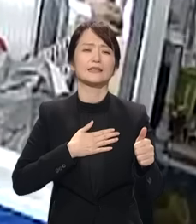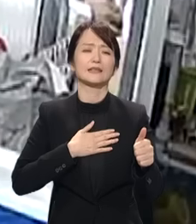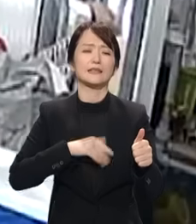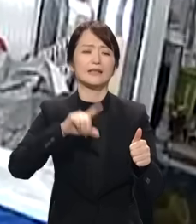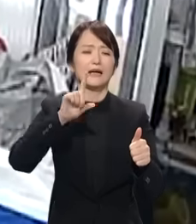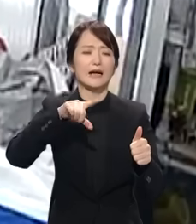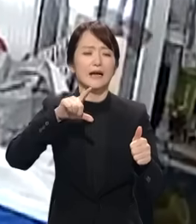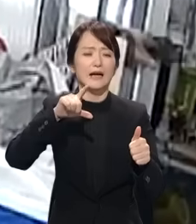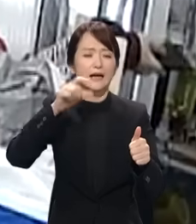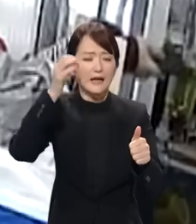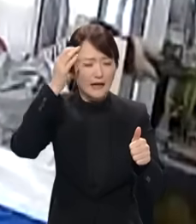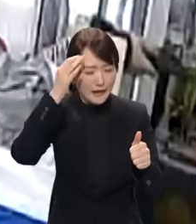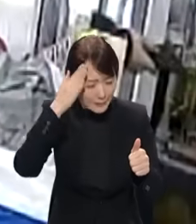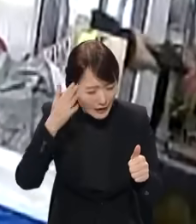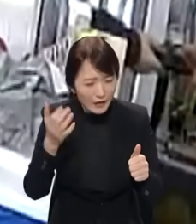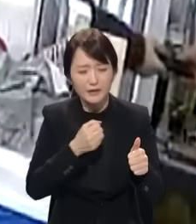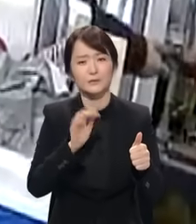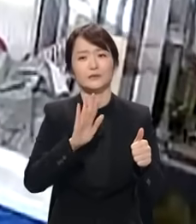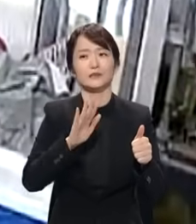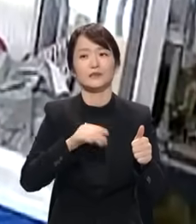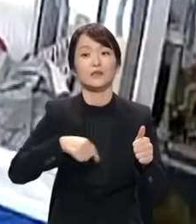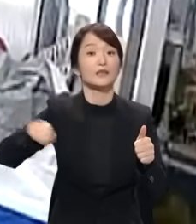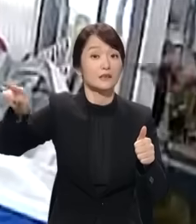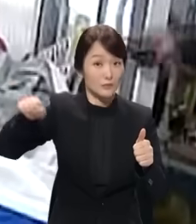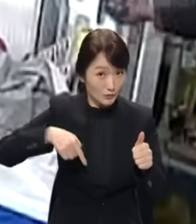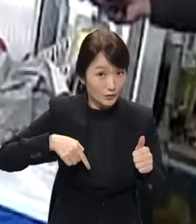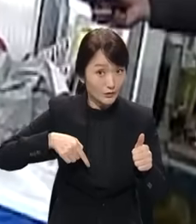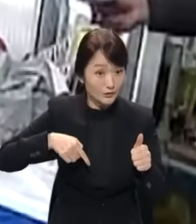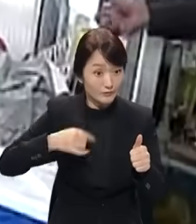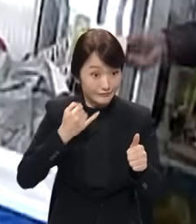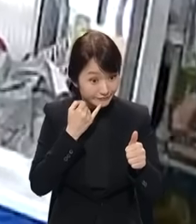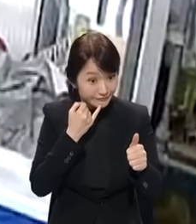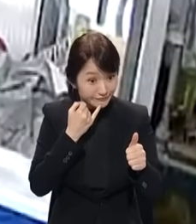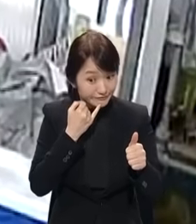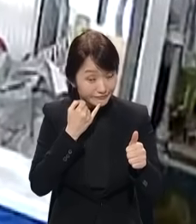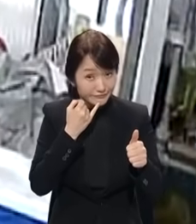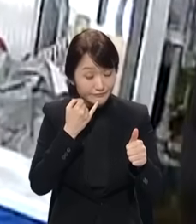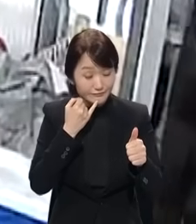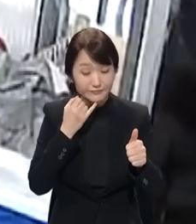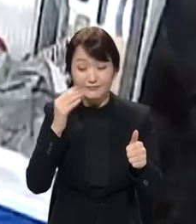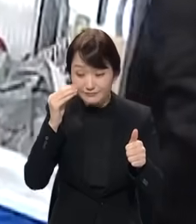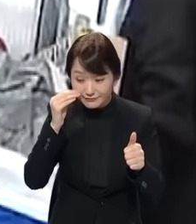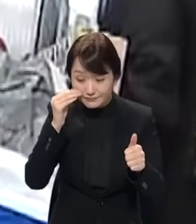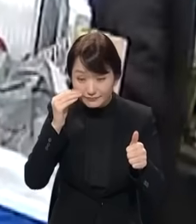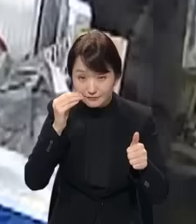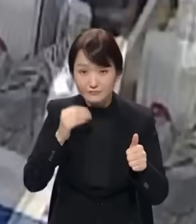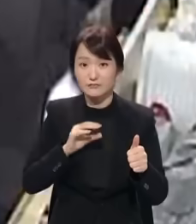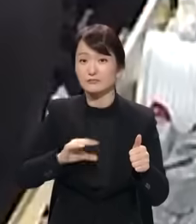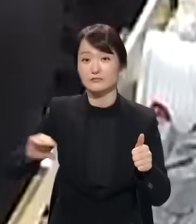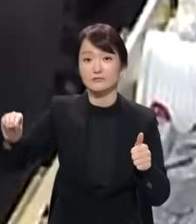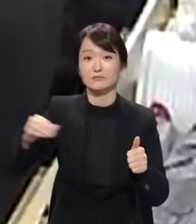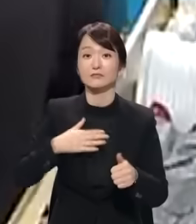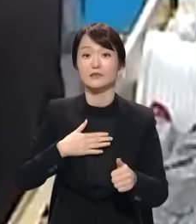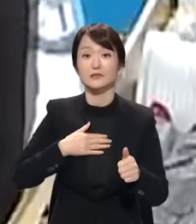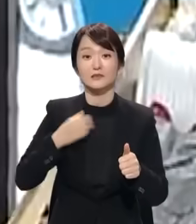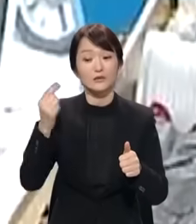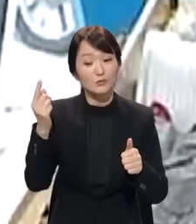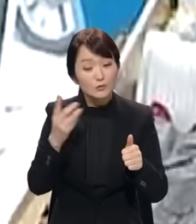카드를 깜빡했네. 어? 잠깐 갔다 와도 되죠? 어, 여기 그러시죠? 하자. 제 번호가